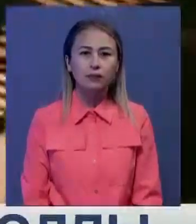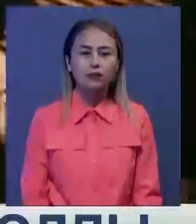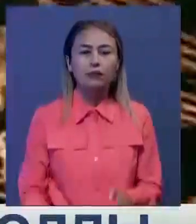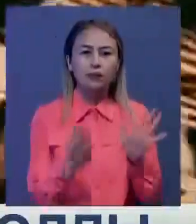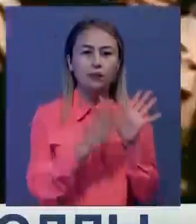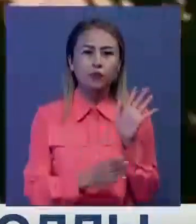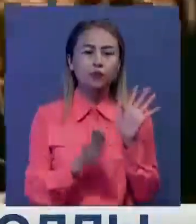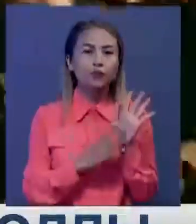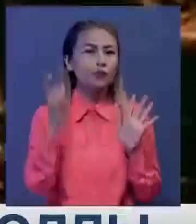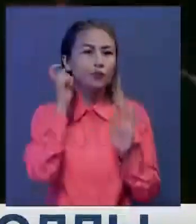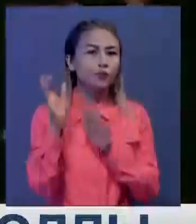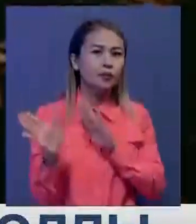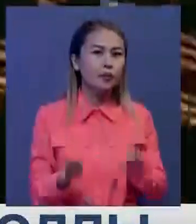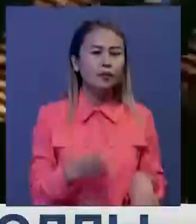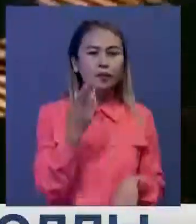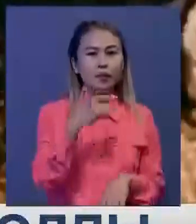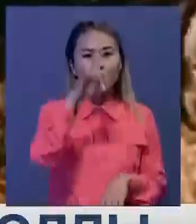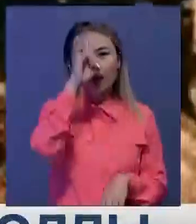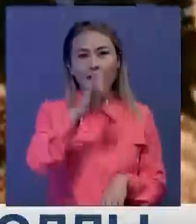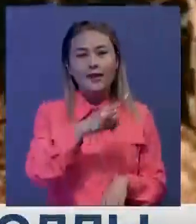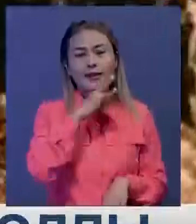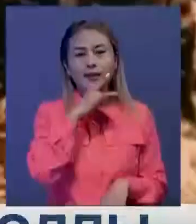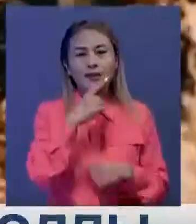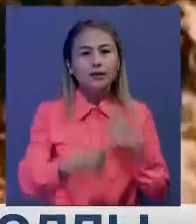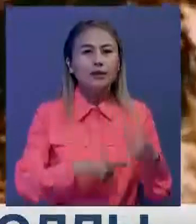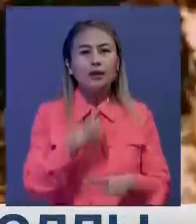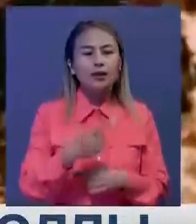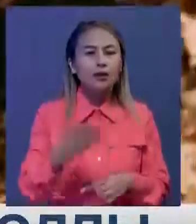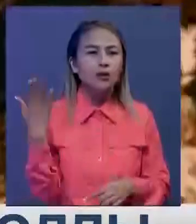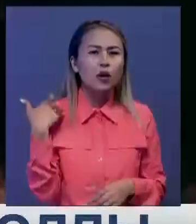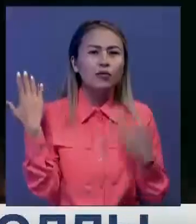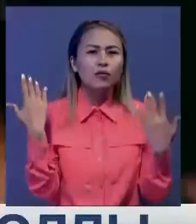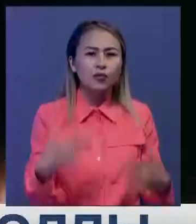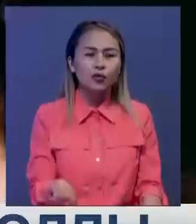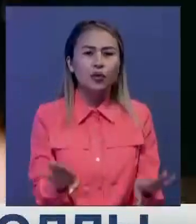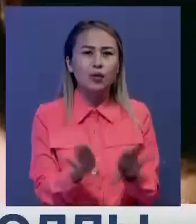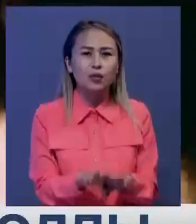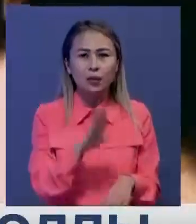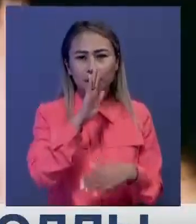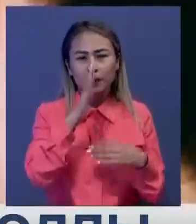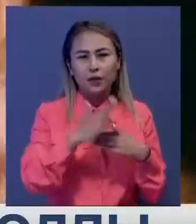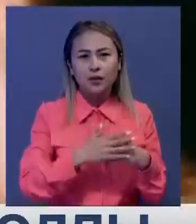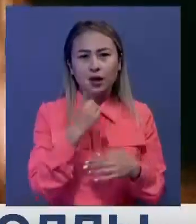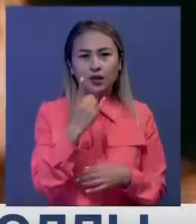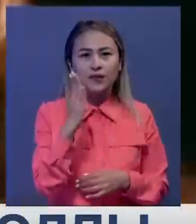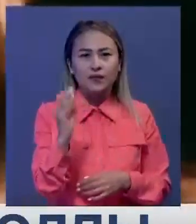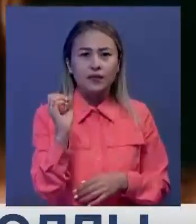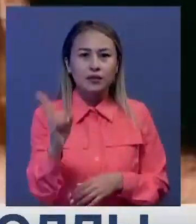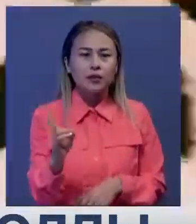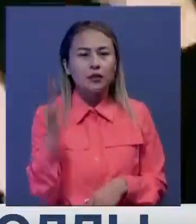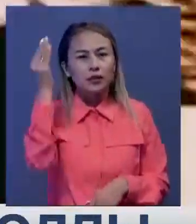90 жыл өтті. Қаймана қазақты тұқырта шеңгел деген қасіреттің болғанына ғасырға таяп қалды. Бірақ санада